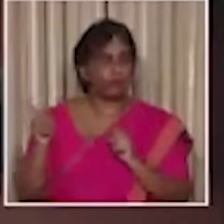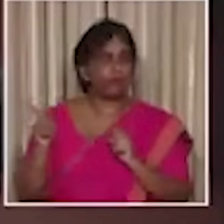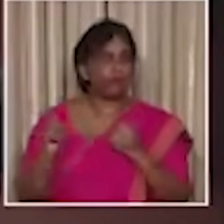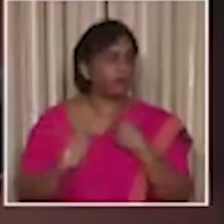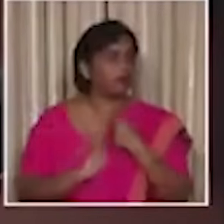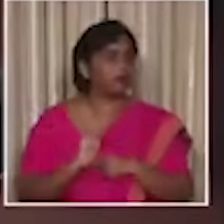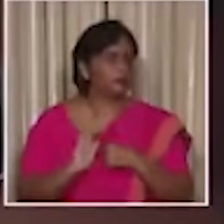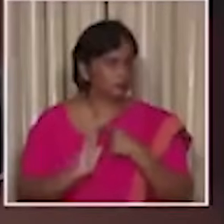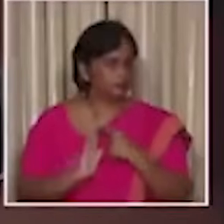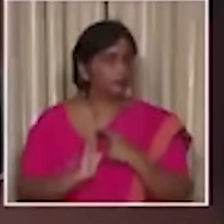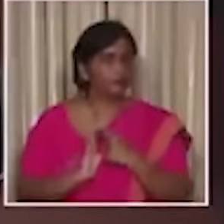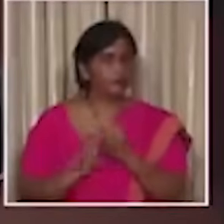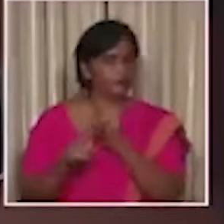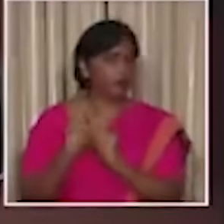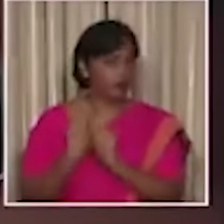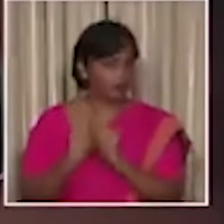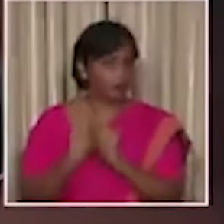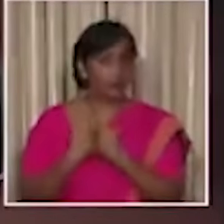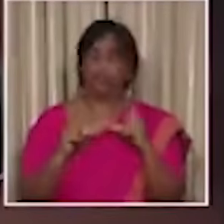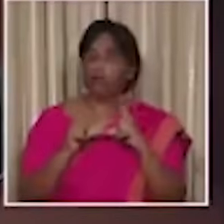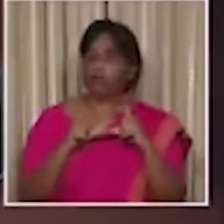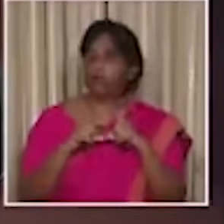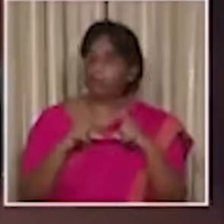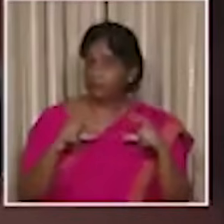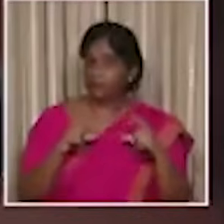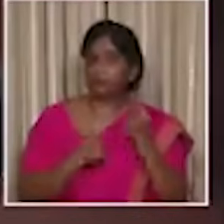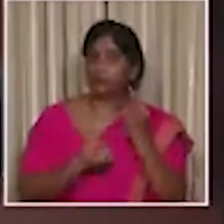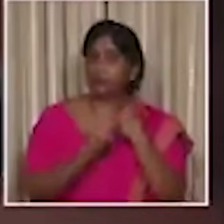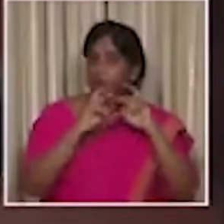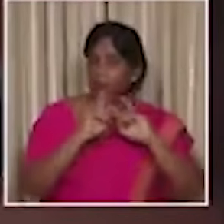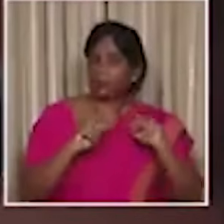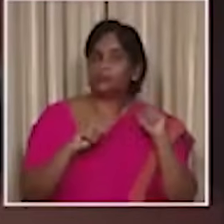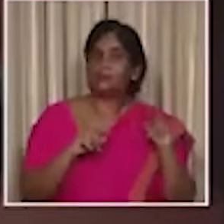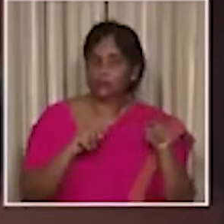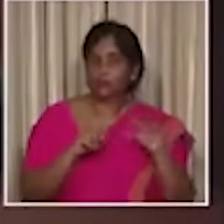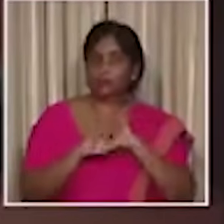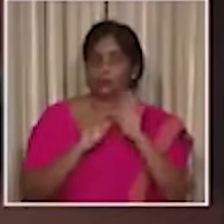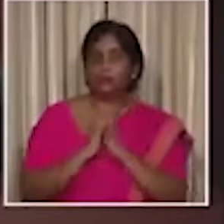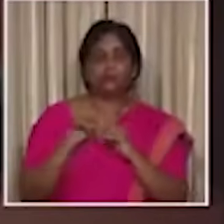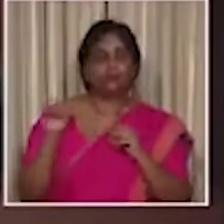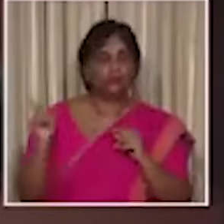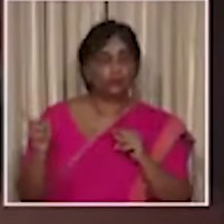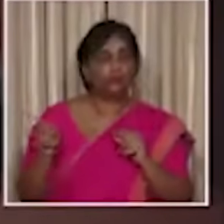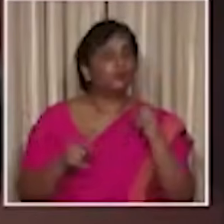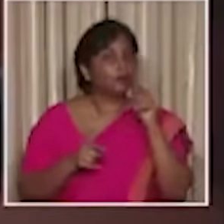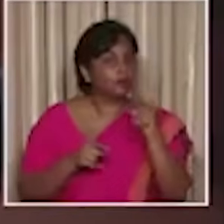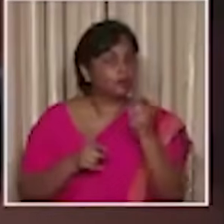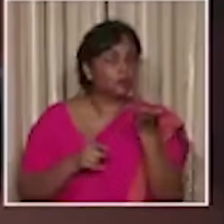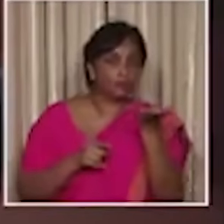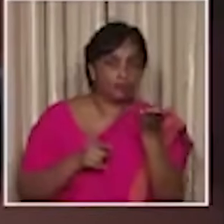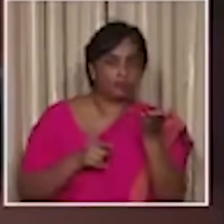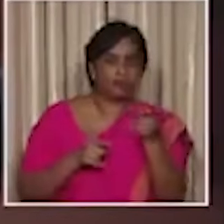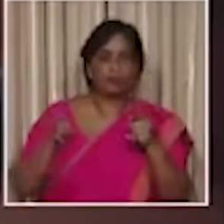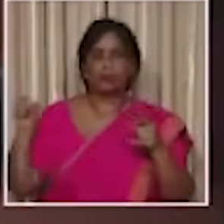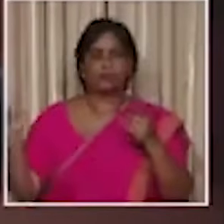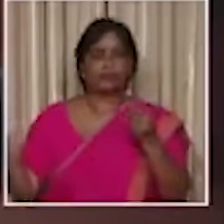රටේ කැණීම් බලපත්‍ර ඊට පස්සේ සමීක්ෂණ බලපත්‍ර වෙළඳ බලපත්‍ර ලබා දෙන එතනින්. හැබැයි ඔබතුමාගෙන් ඉල්ලලා අනෙක් ආයතනෙන්